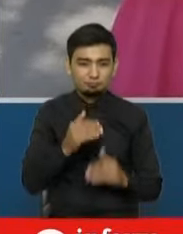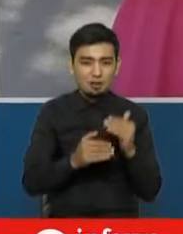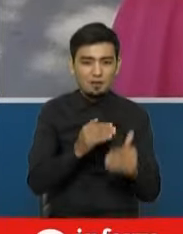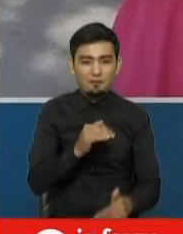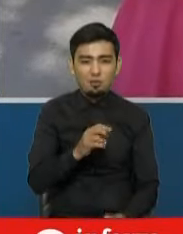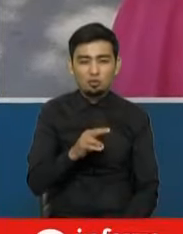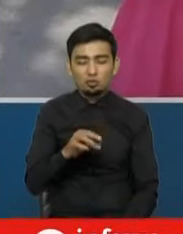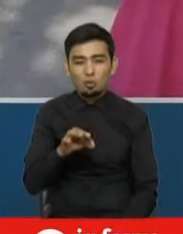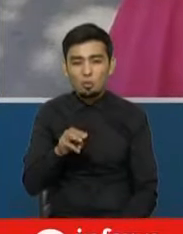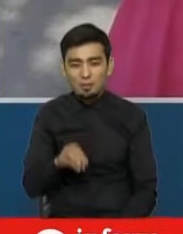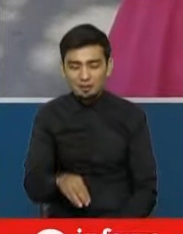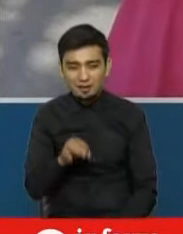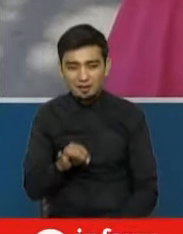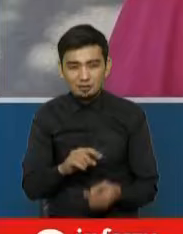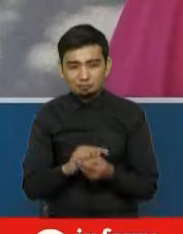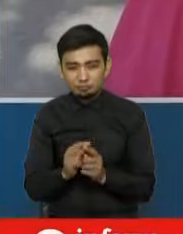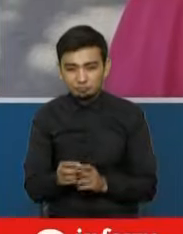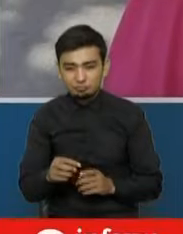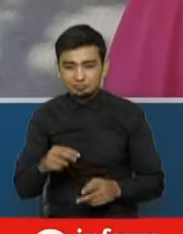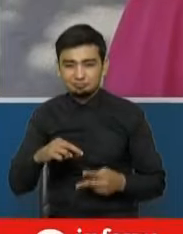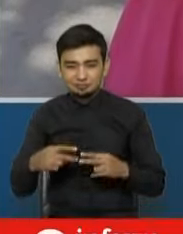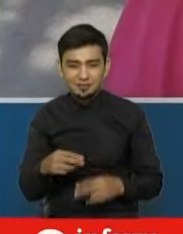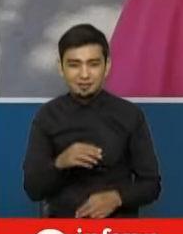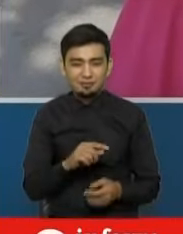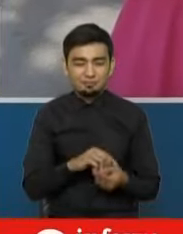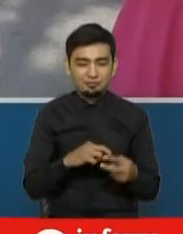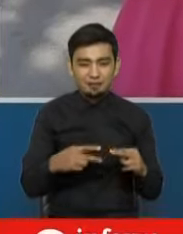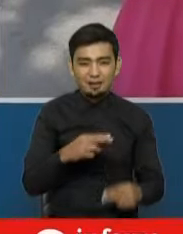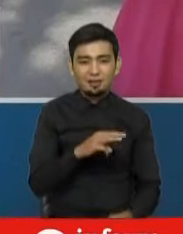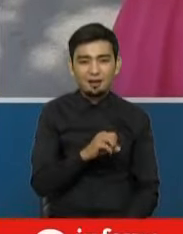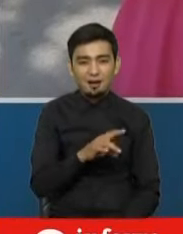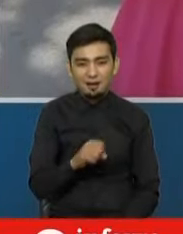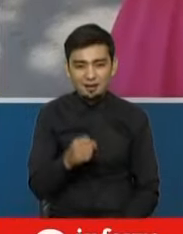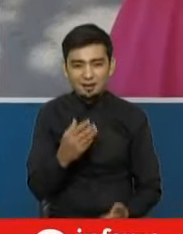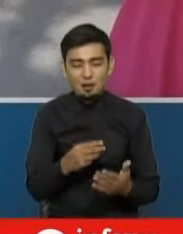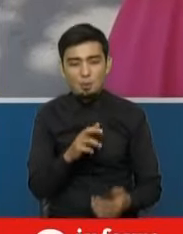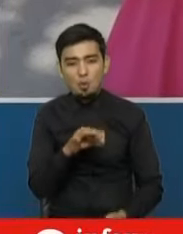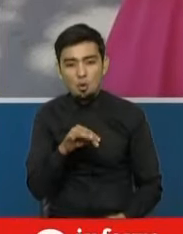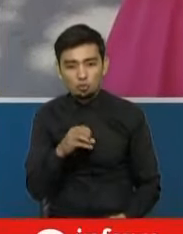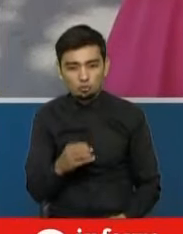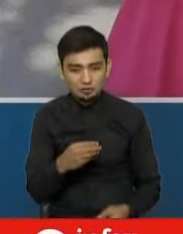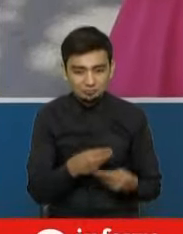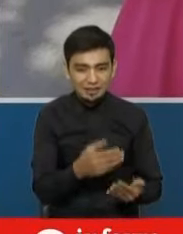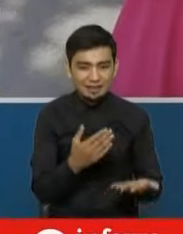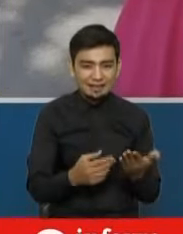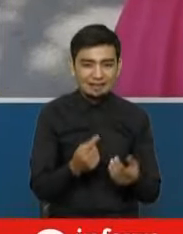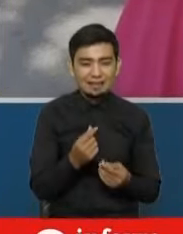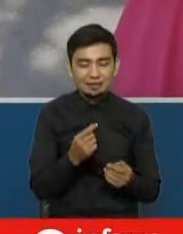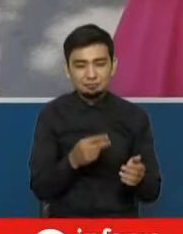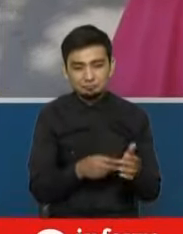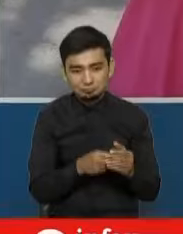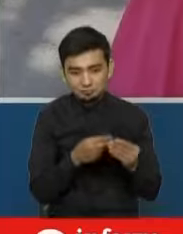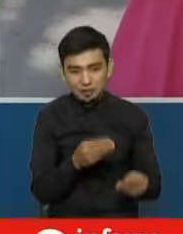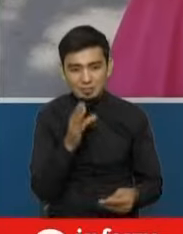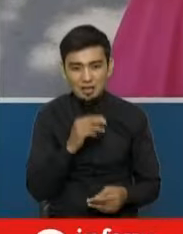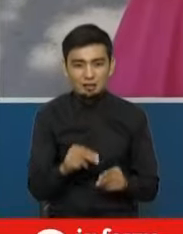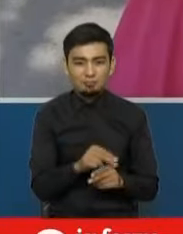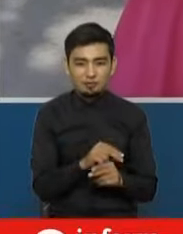приему упаковки. Взамен тары они выдают бонусы на покупки, либо деньги. Сумма обычно небольшая, но